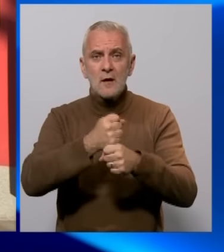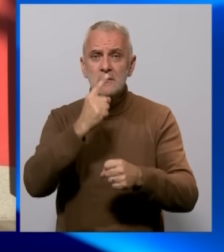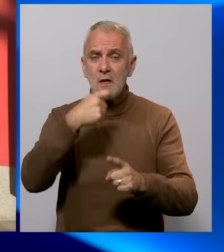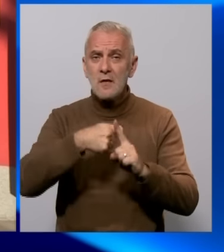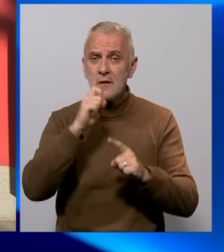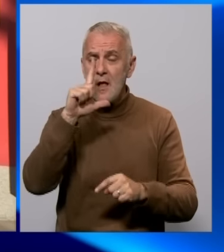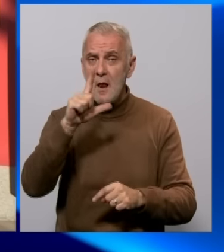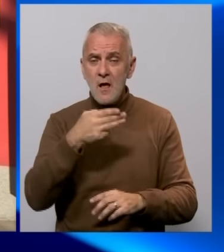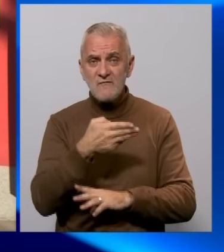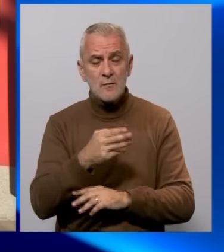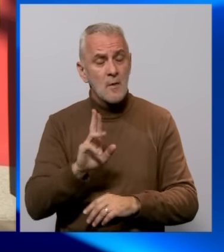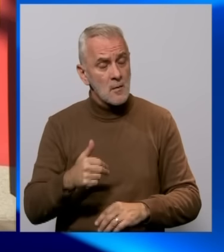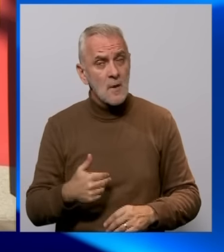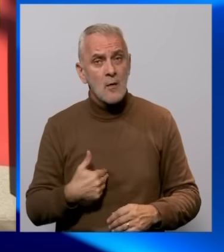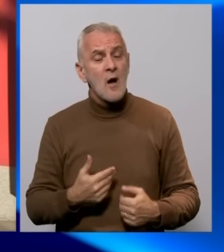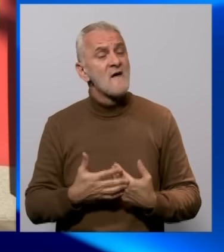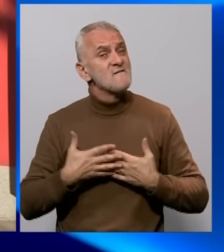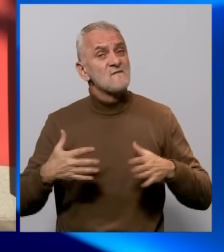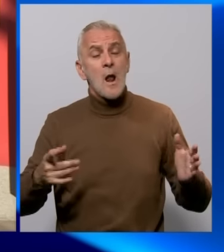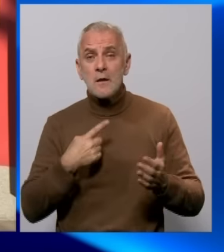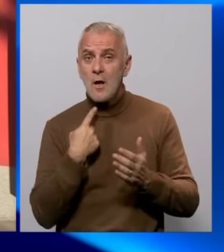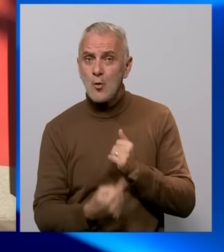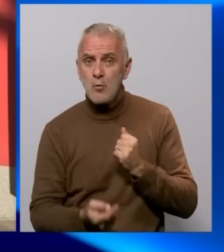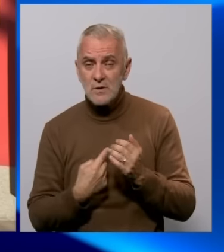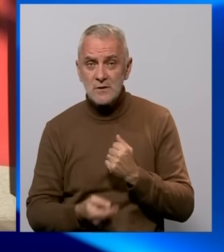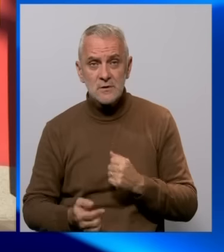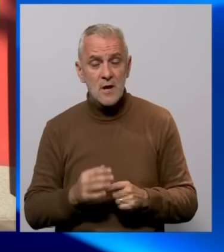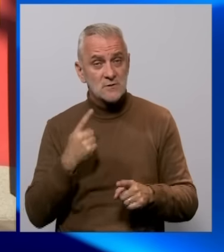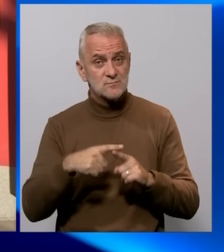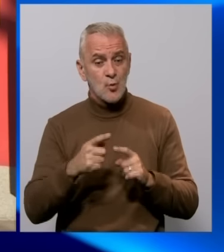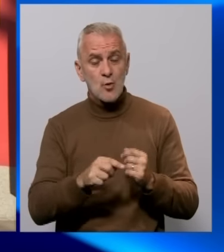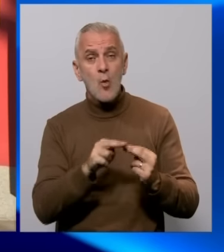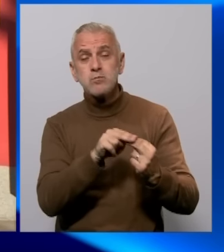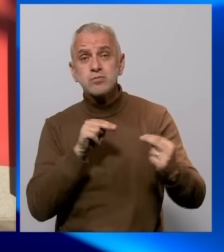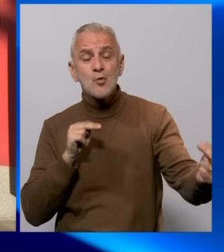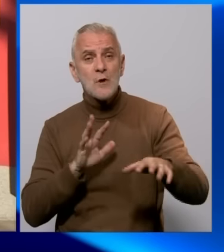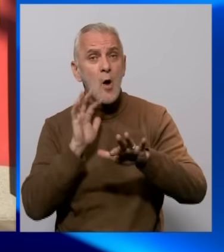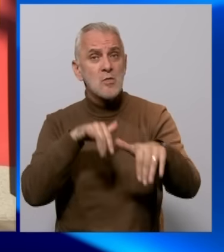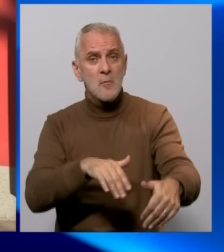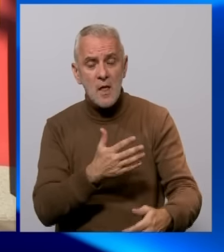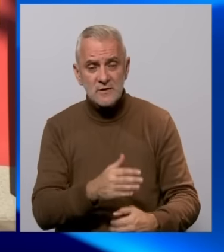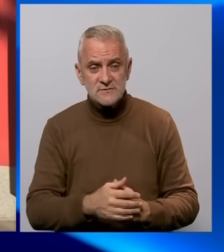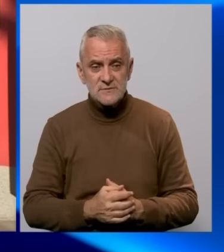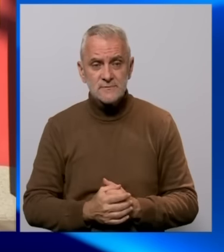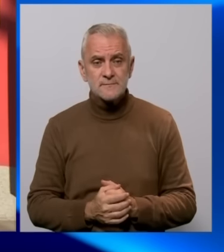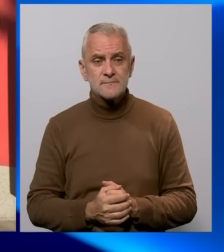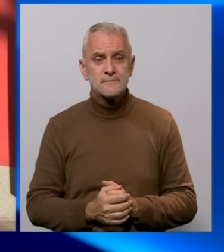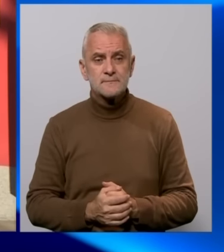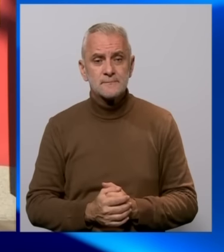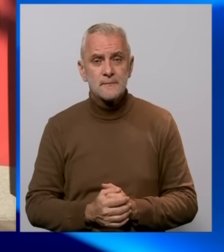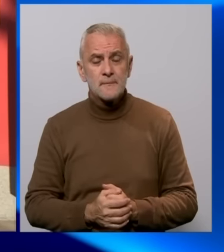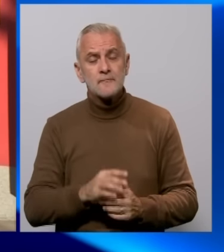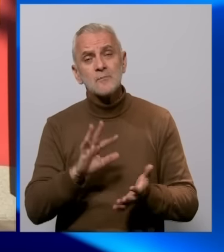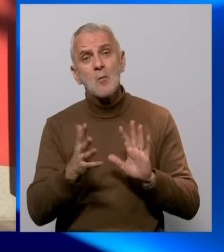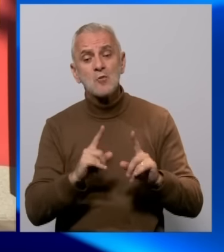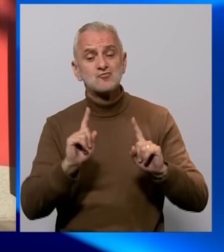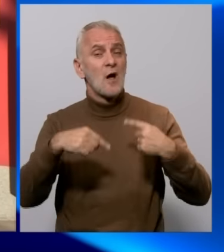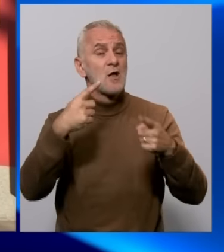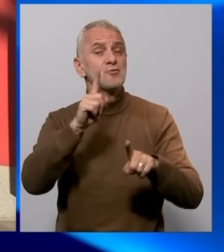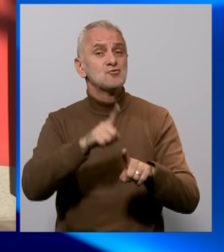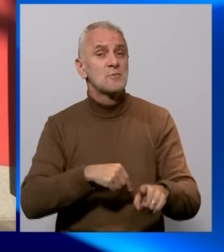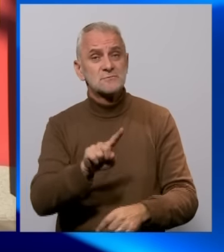trenutno trpimo velike gubitke zbog sanacije pruge u Jablanici gdje će možda već sljedeći mjesec